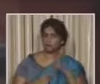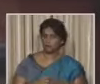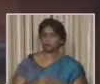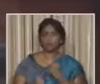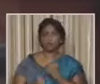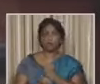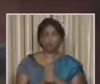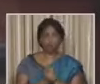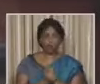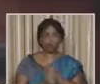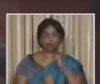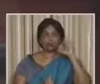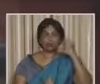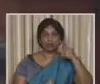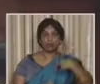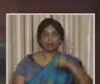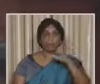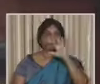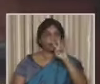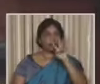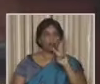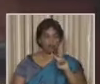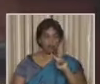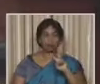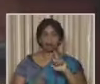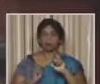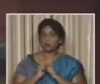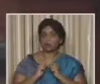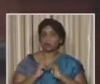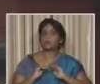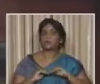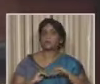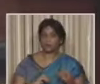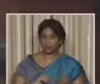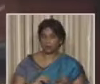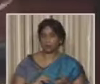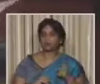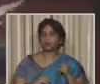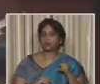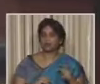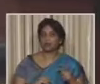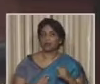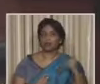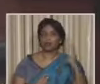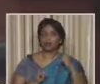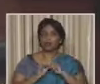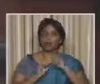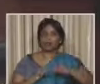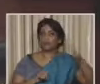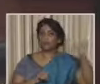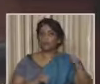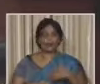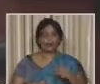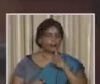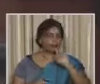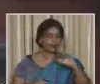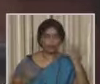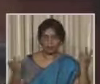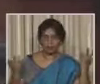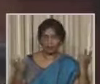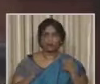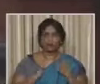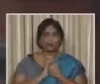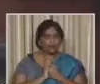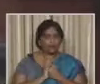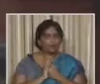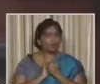தனிப்பட்ட கோபதாபங்களுக்காக போலீஸ் மா அதிபரை 52 நாள் சதி திட்டத்தின் பின்னர் பாதுகாப்பு சபை கூட்டத்திற்கு அழைப்பதில்லை. கௌரவ